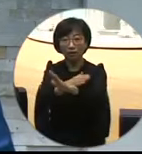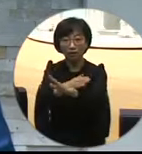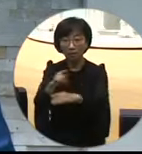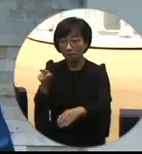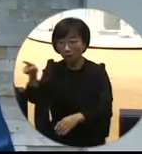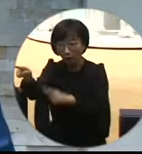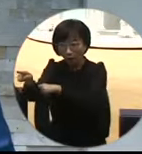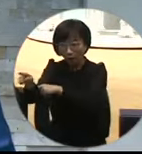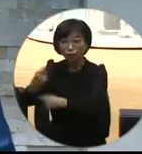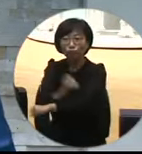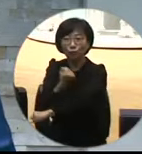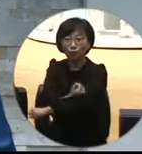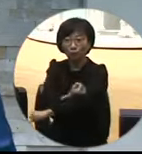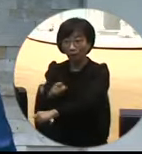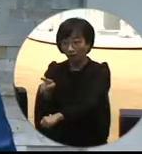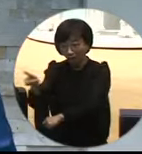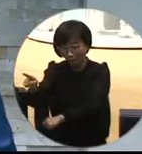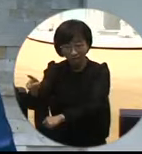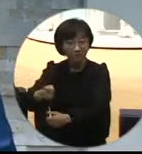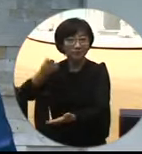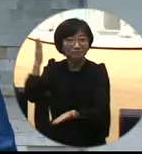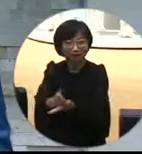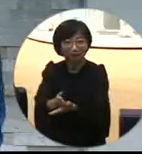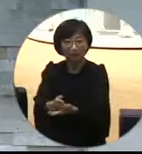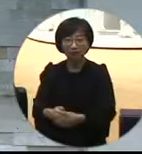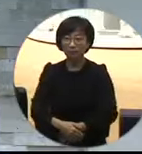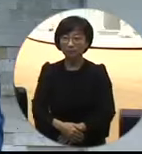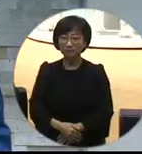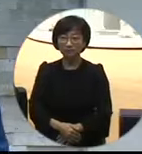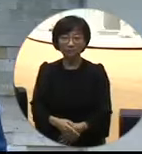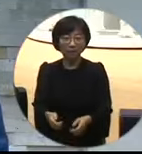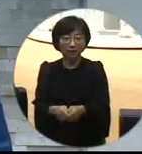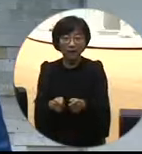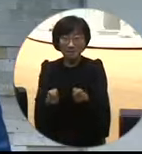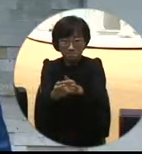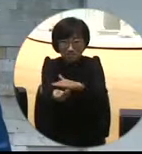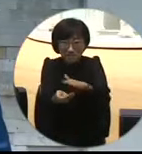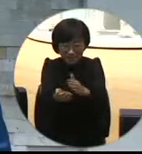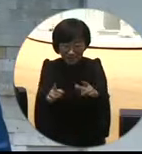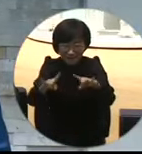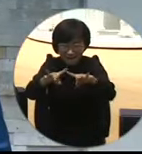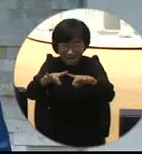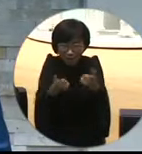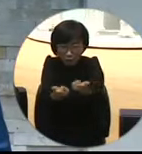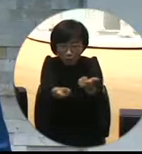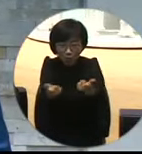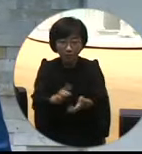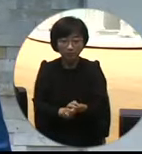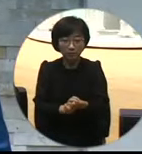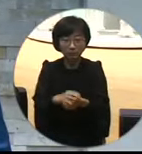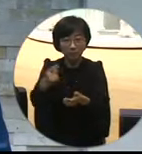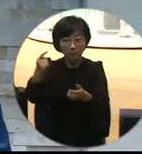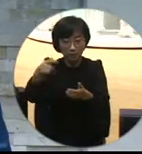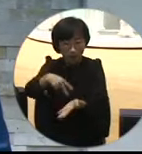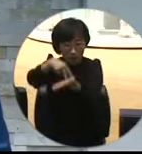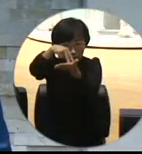서도록, 청청히 저절로 다 서도록 가만히 서 있으면 오게끔 그렇게 다 만들어놨어요.